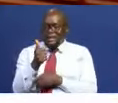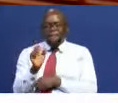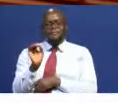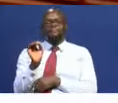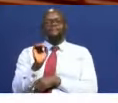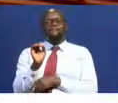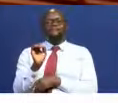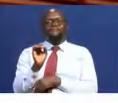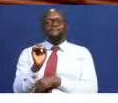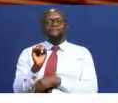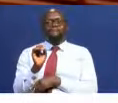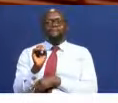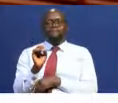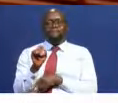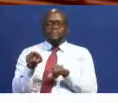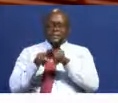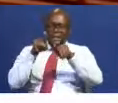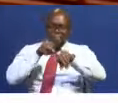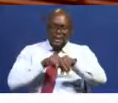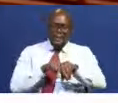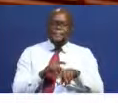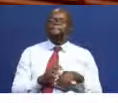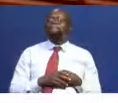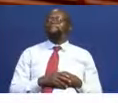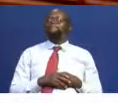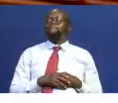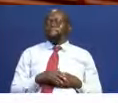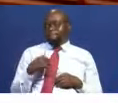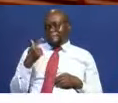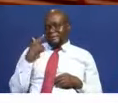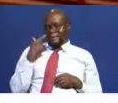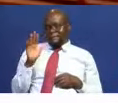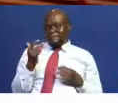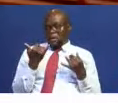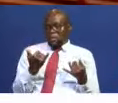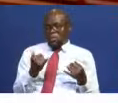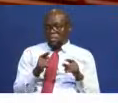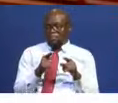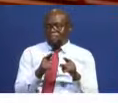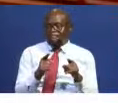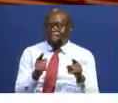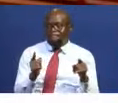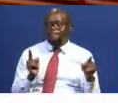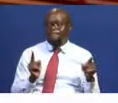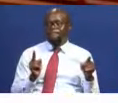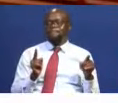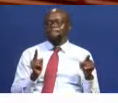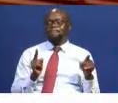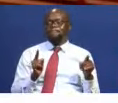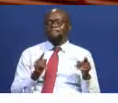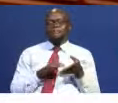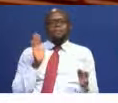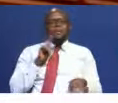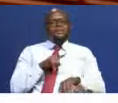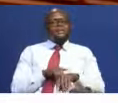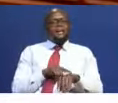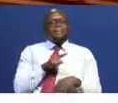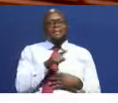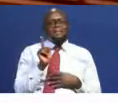vovote. Na vile vile pia ukiangalia vijana kama hawa, utapata ya kwamba